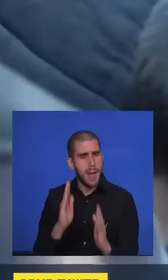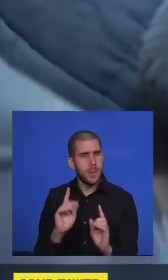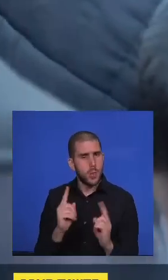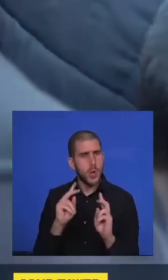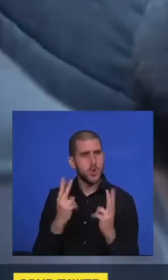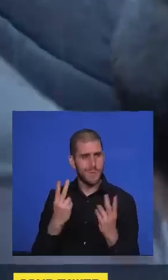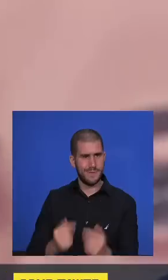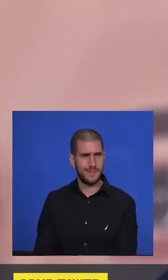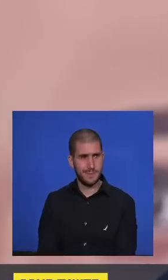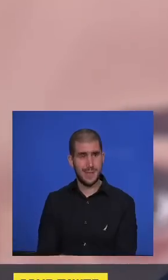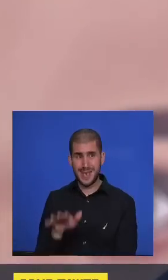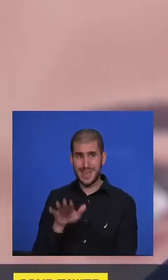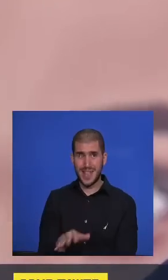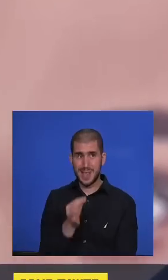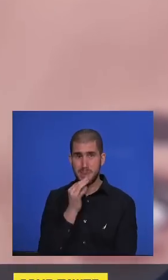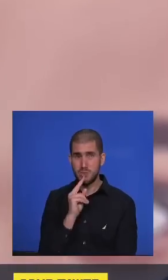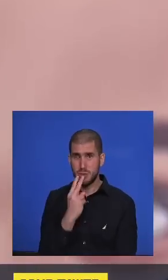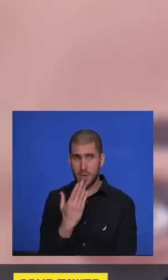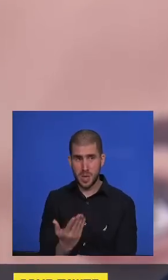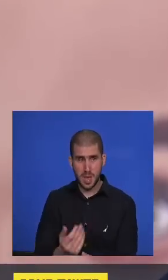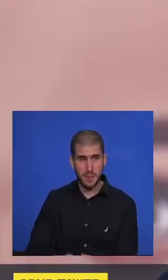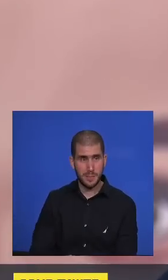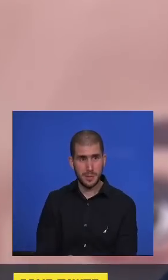שוב. ילד כזה, בן שנתיים,